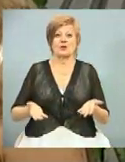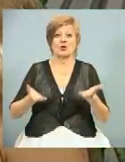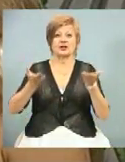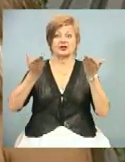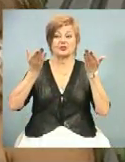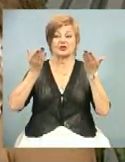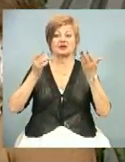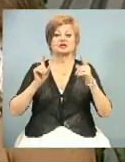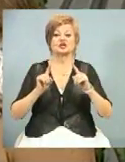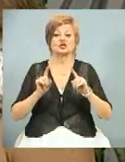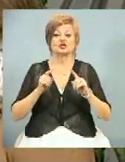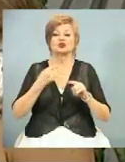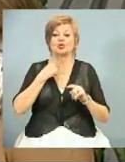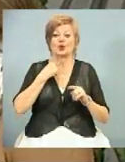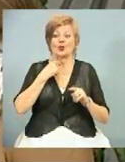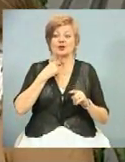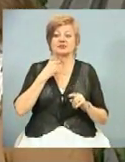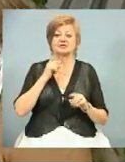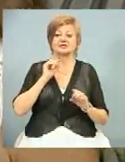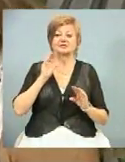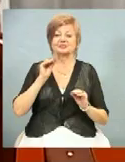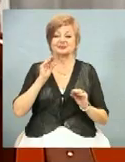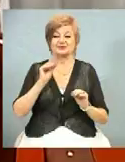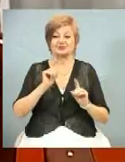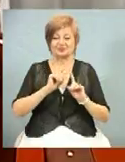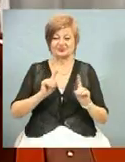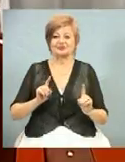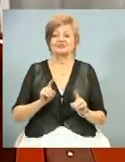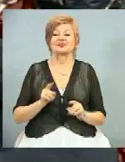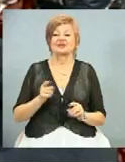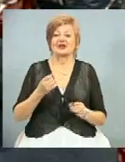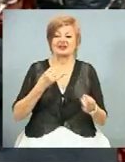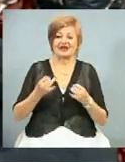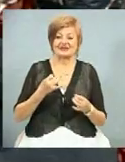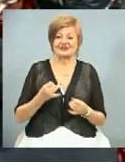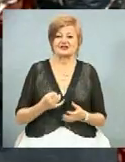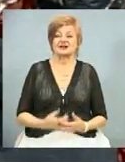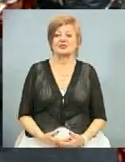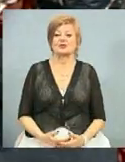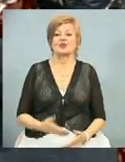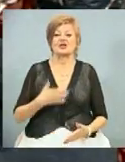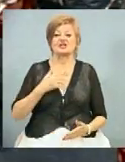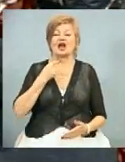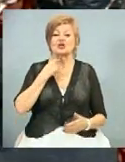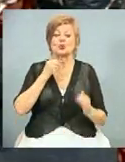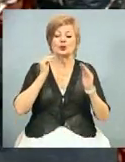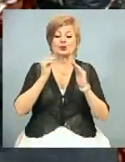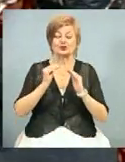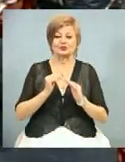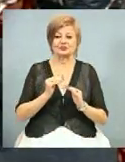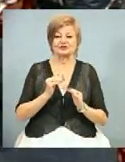підійматися, а й що робити з нашим голосом? Так, саме це й будуть робити. Наш голос буде сідати і